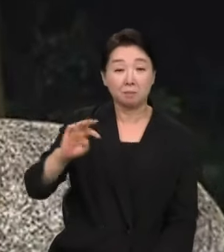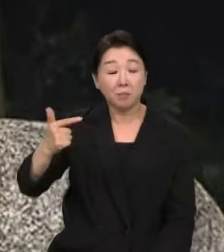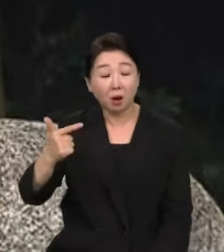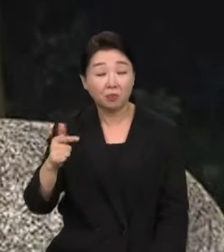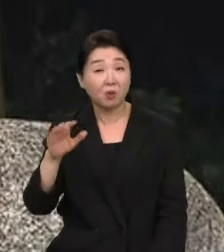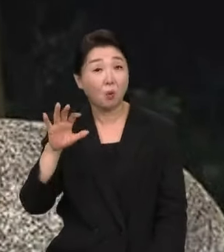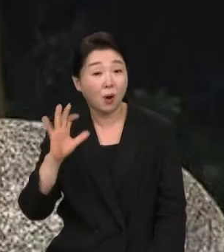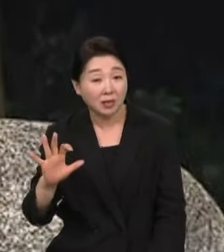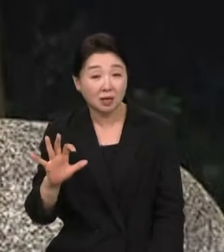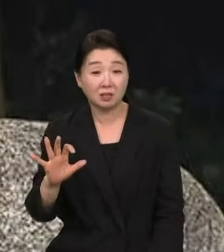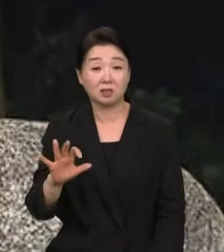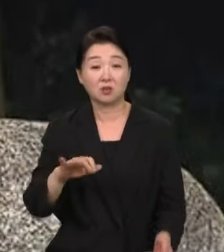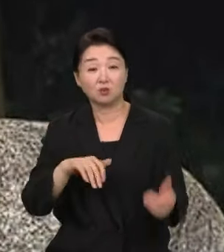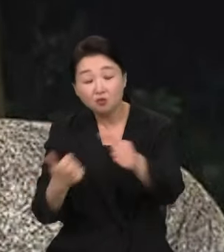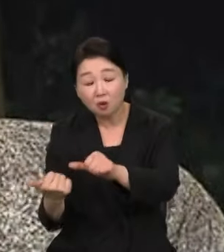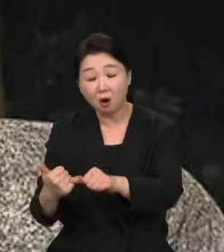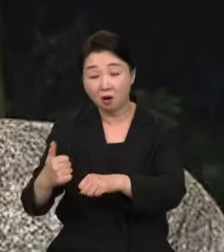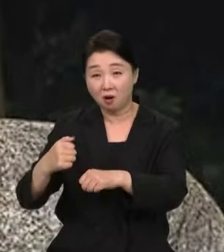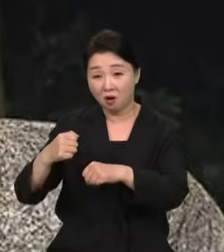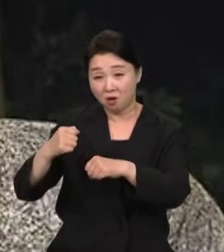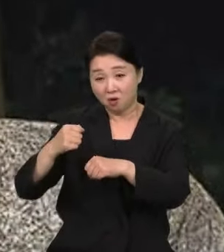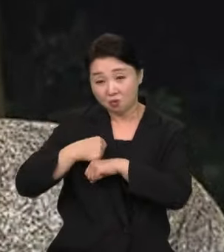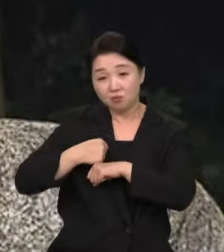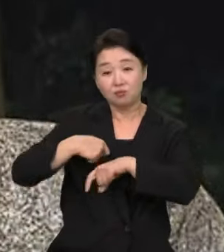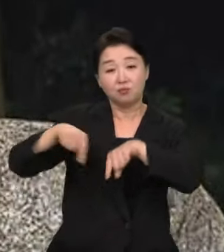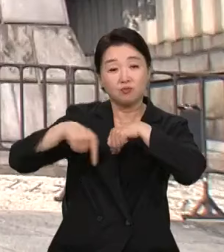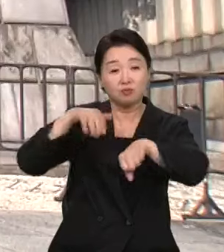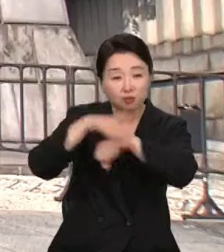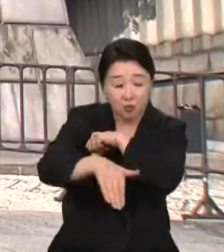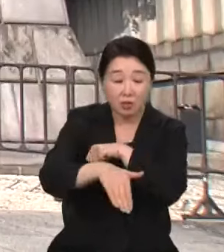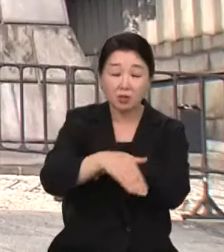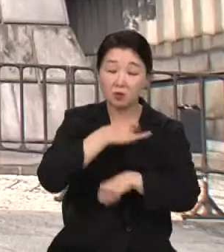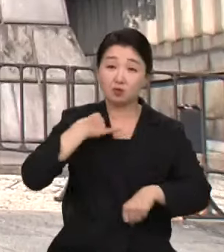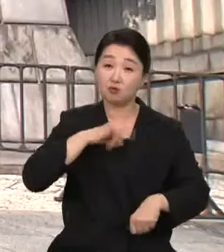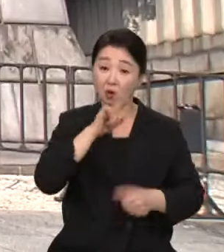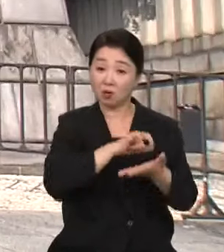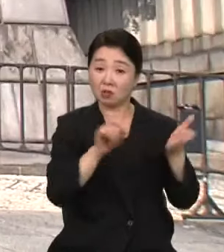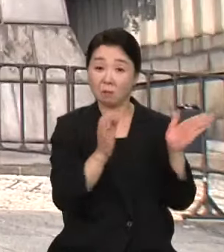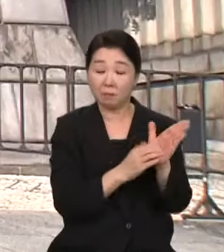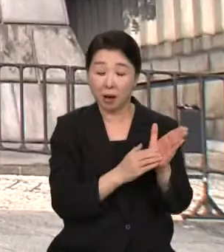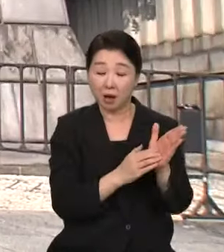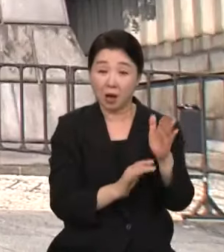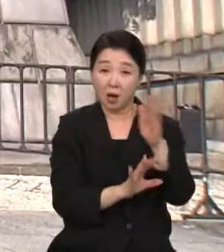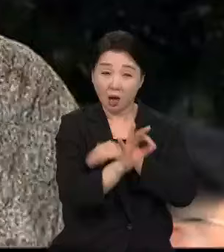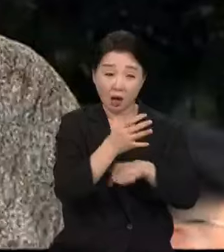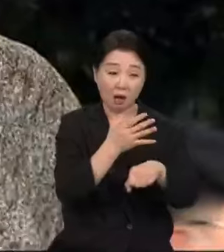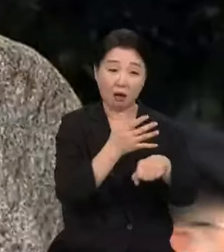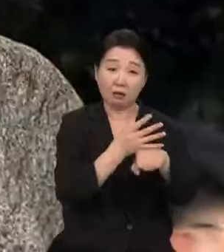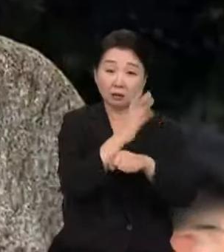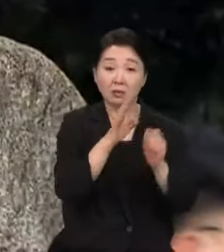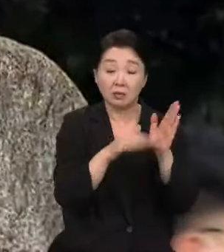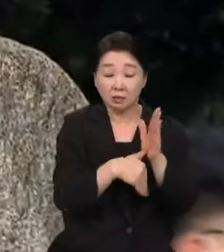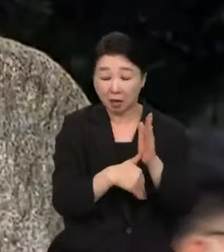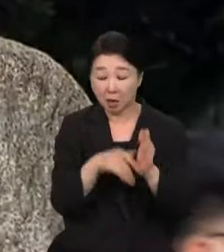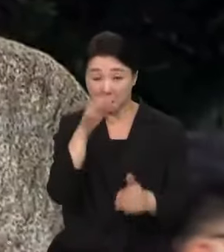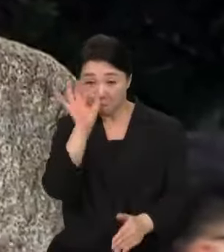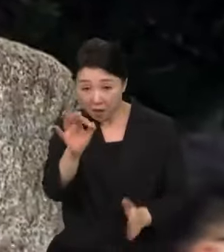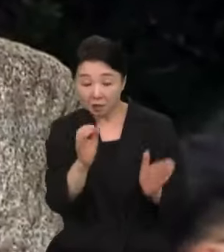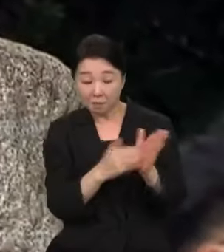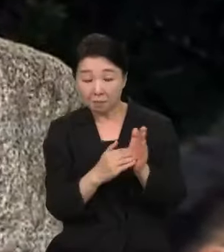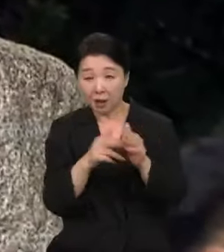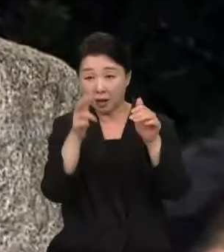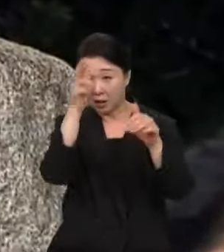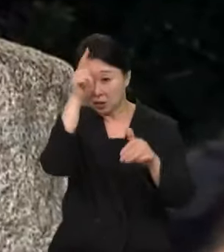화장실, 주거, 군국주의 등이 중국어로 쓰여 있습니다. 오전 4시쯤 신사 관계자가 이를 발견하곤